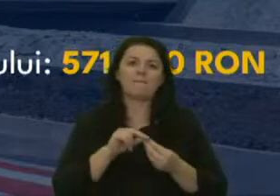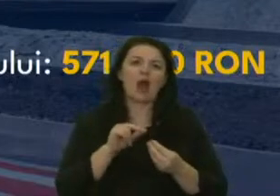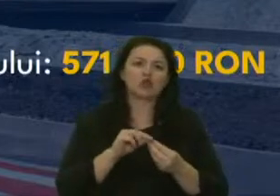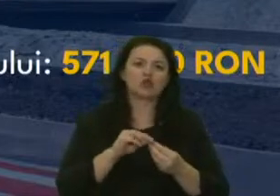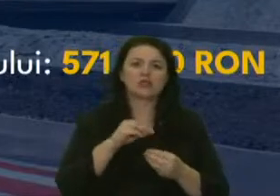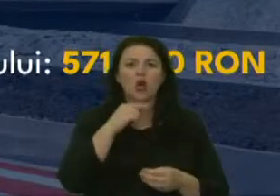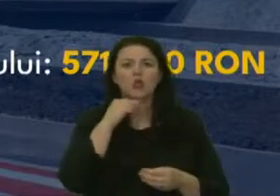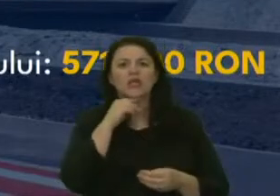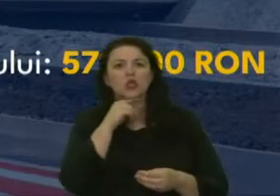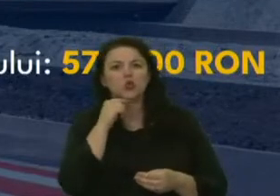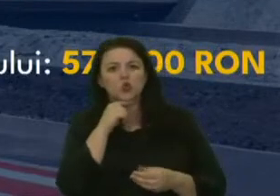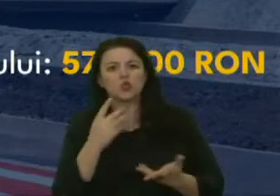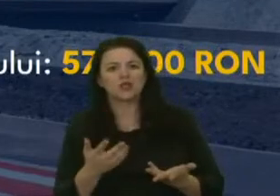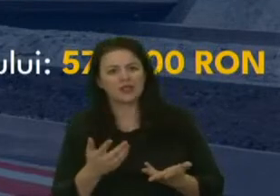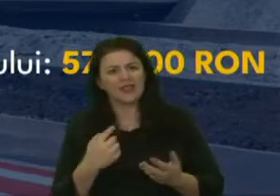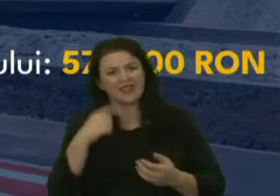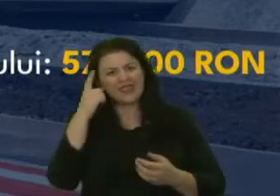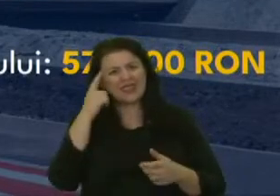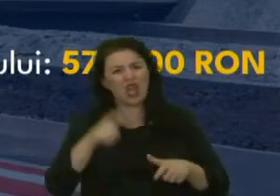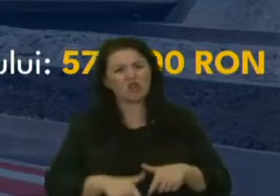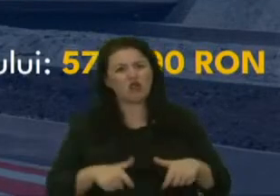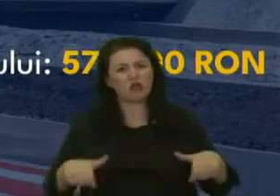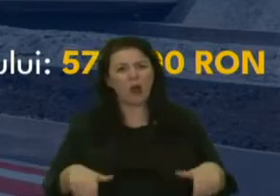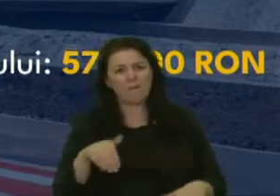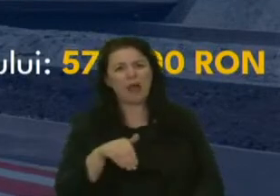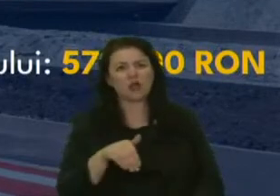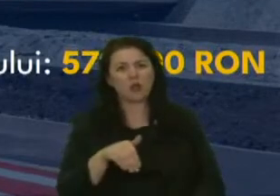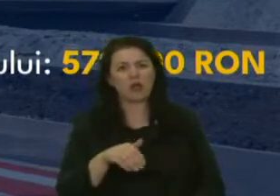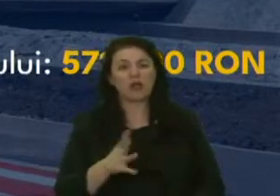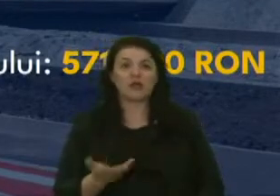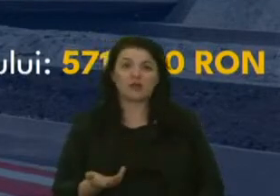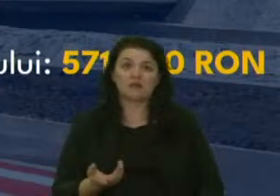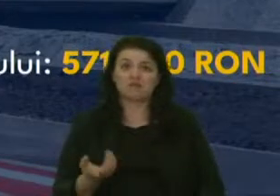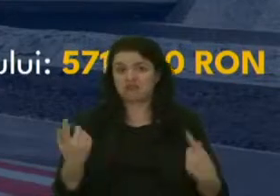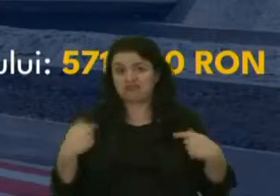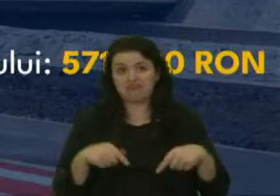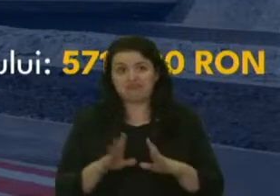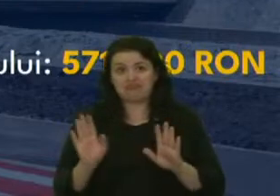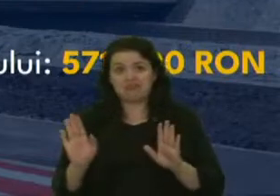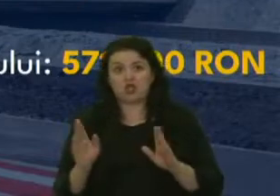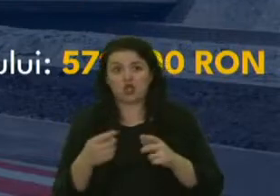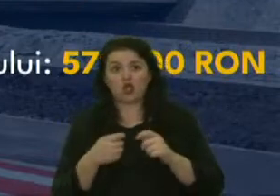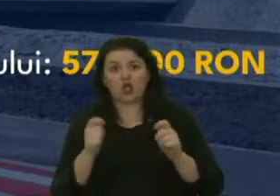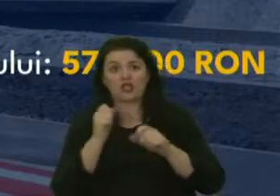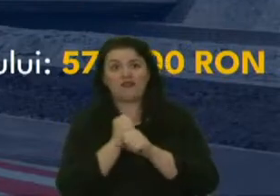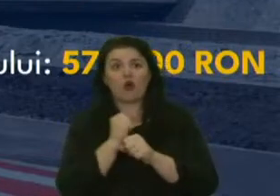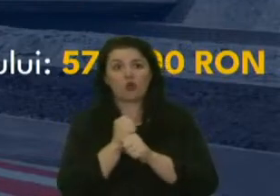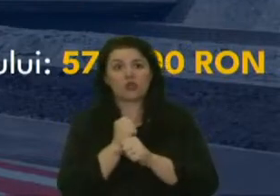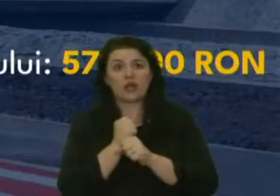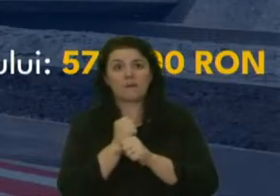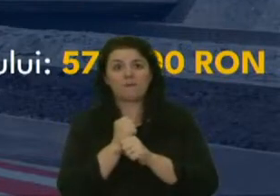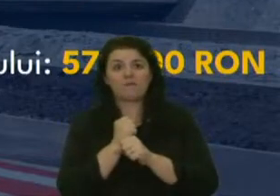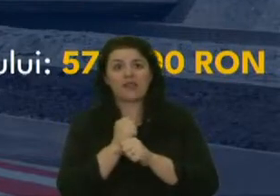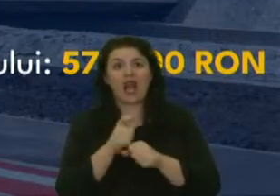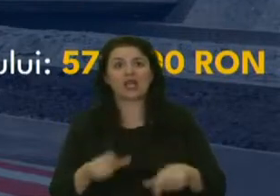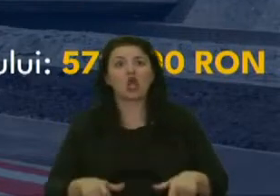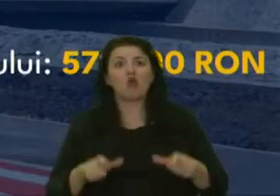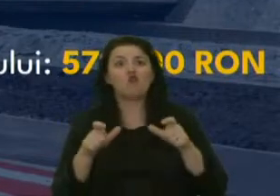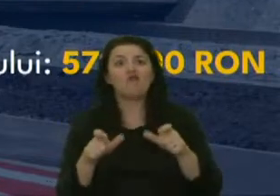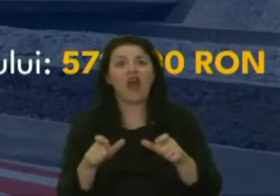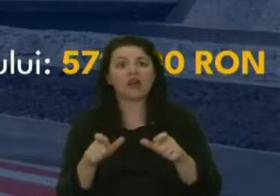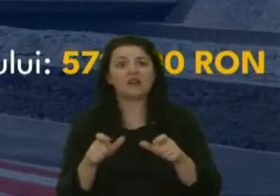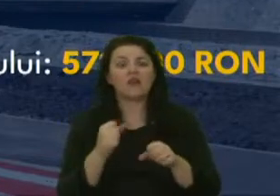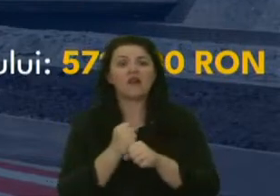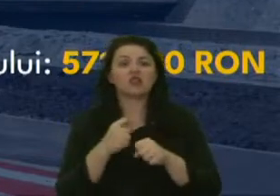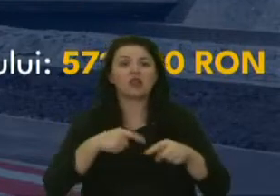Gândiți vă doar la centrura metropolitană nu era atributul nostru în toată lumea centurile metropolitane sunt făcute de către guverne face parte